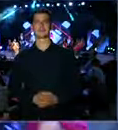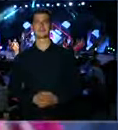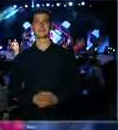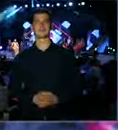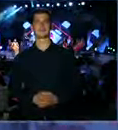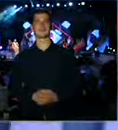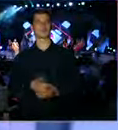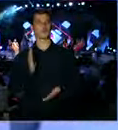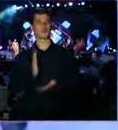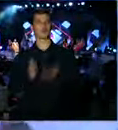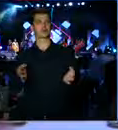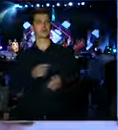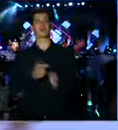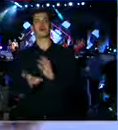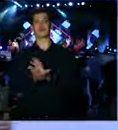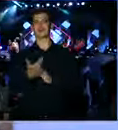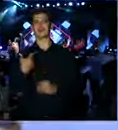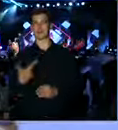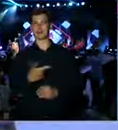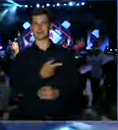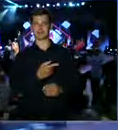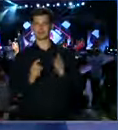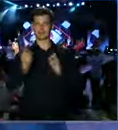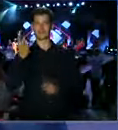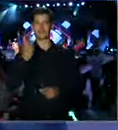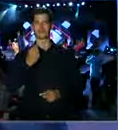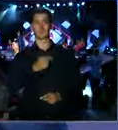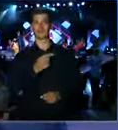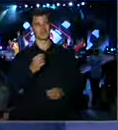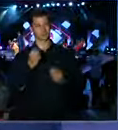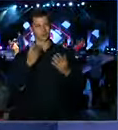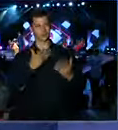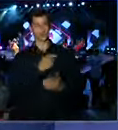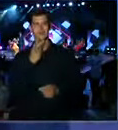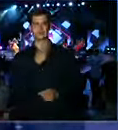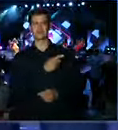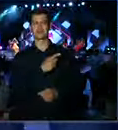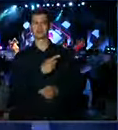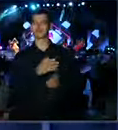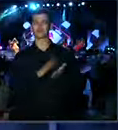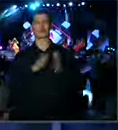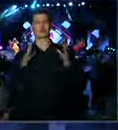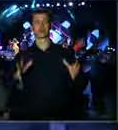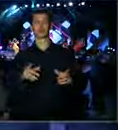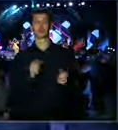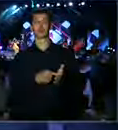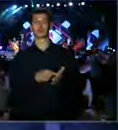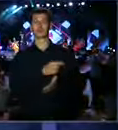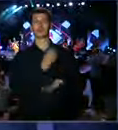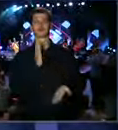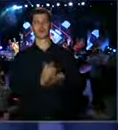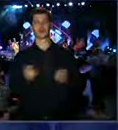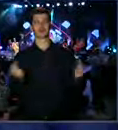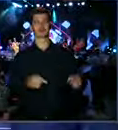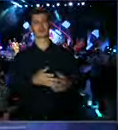Ania pochodzi z Wartkowic, ma 18 lat. Wzruszenie na pewno odebrało jej mowę, a w tej chwili właśnie jest koronowana.